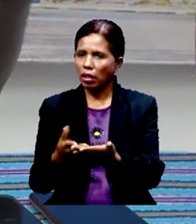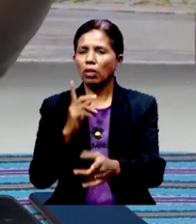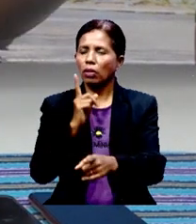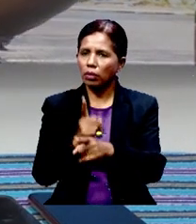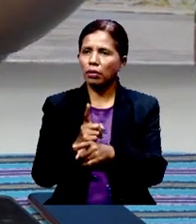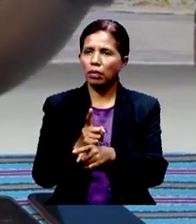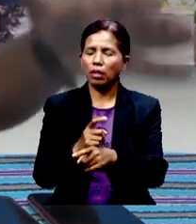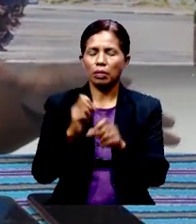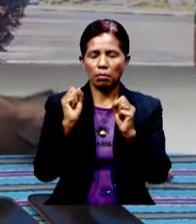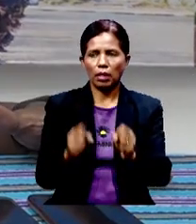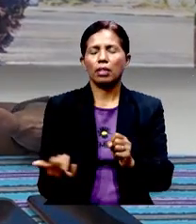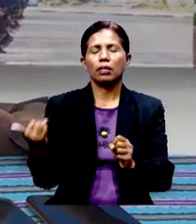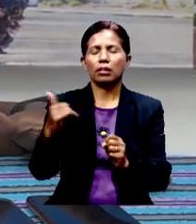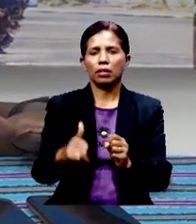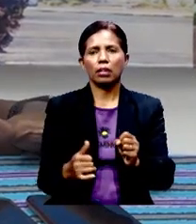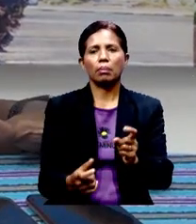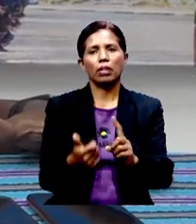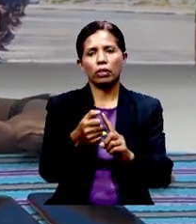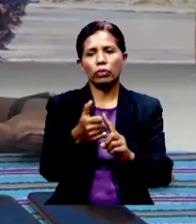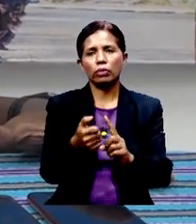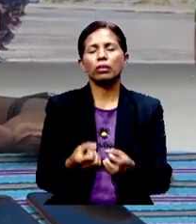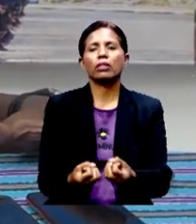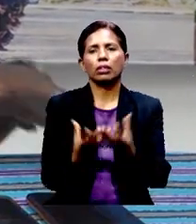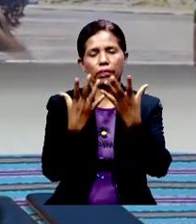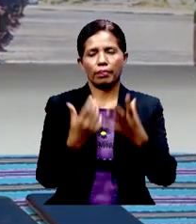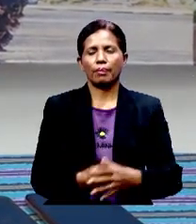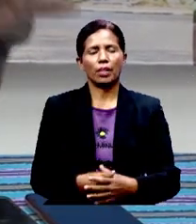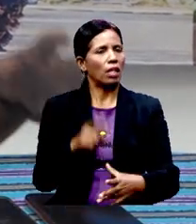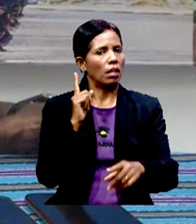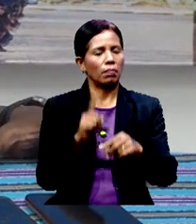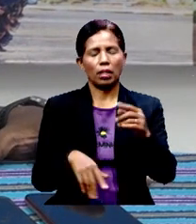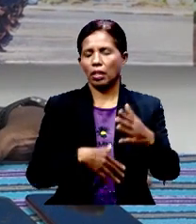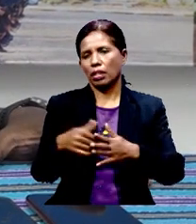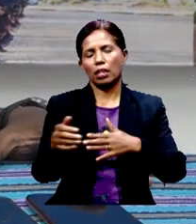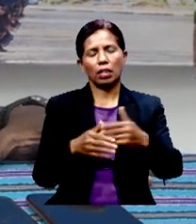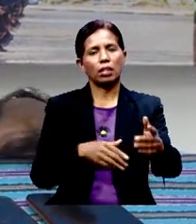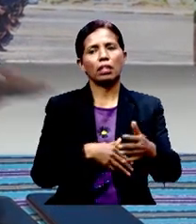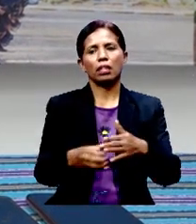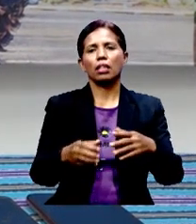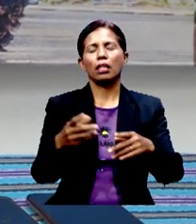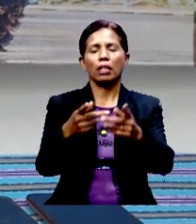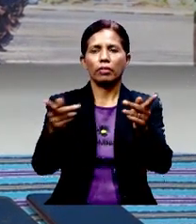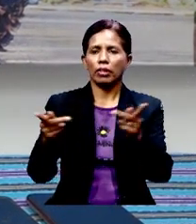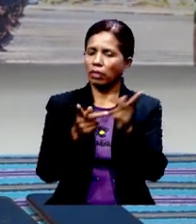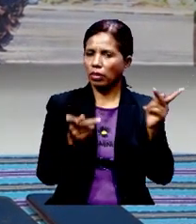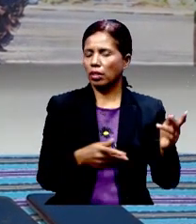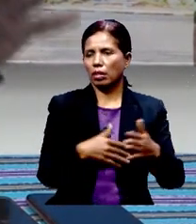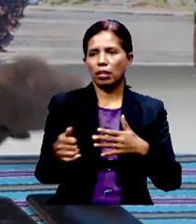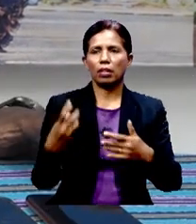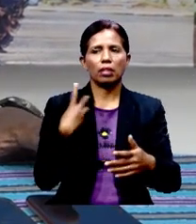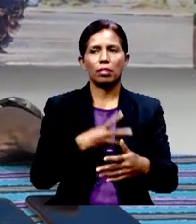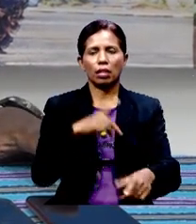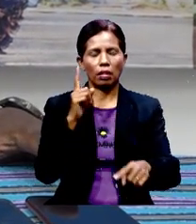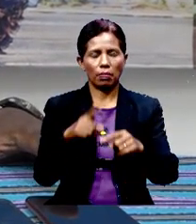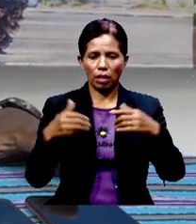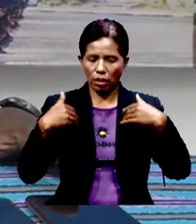bele sira bele tiru pugetis. Es laos tiru pugetis rumuranga iya pugun ini letar biru. Ne ita evita par la bela